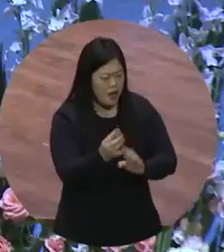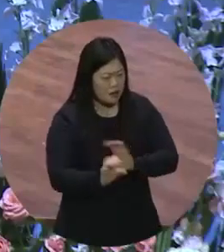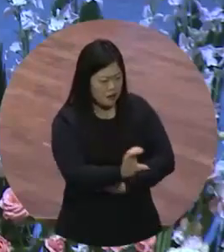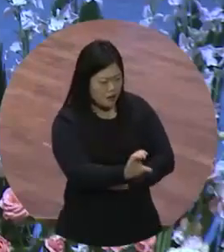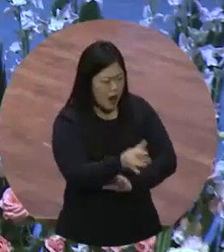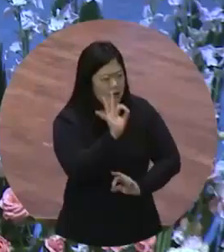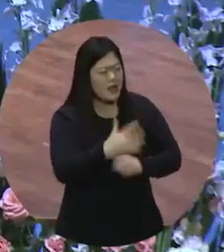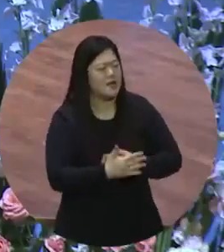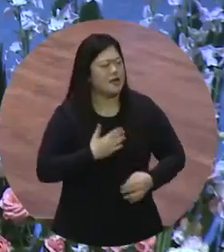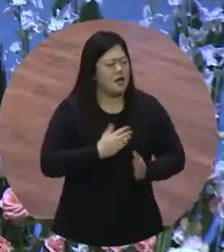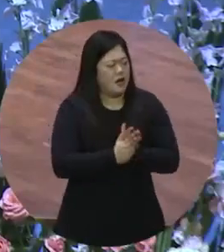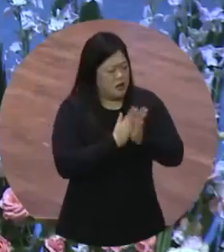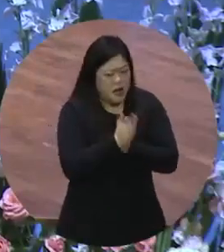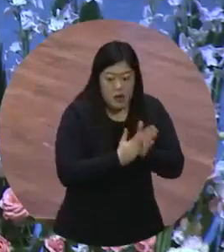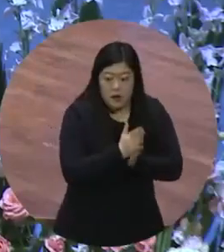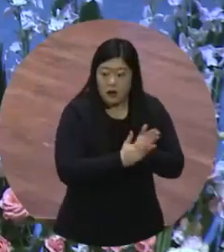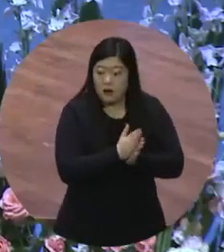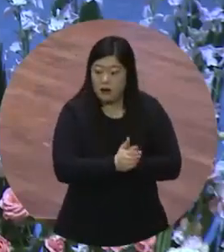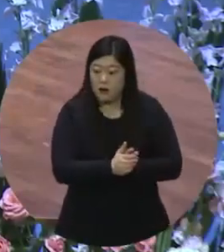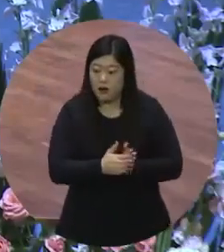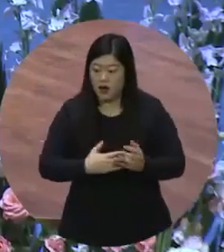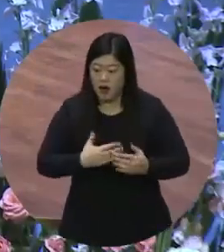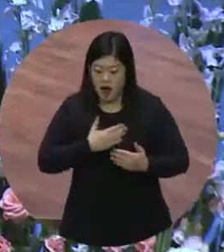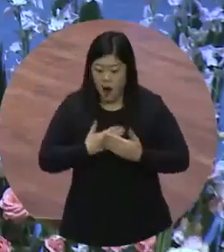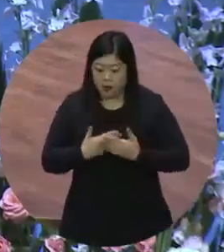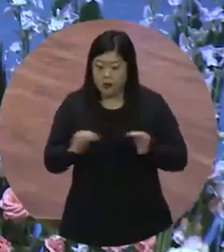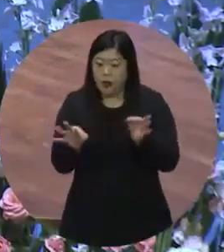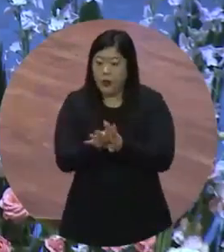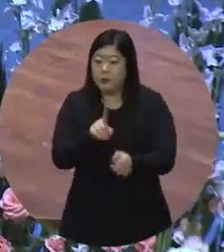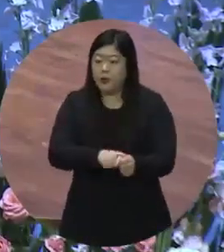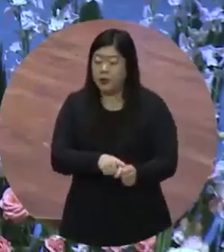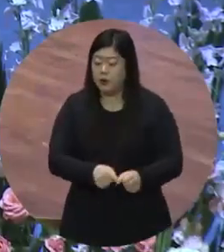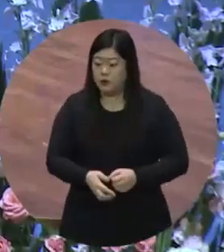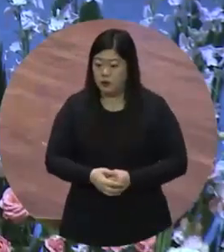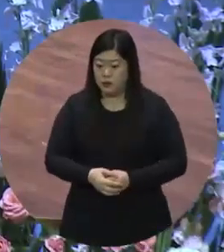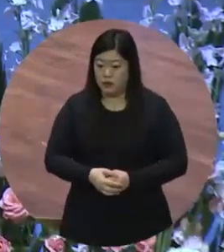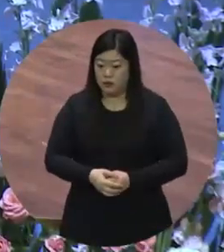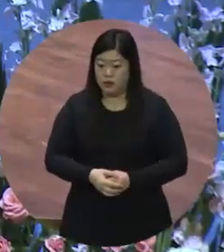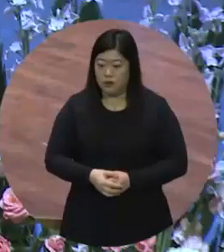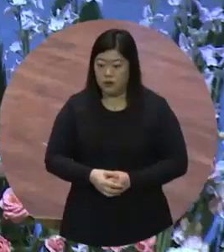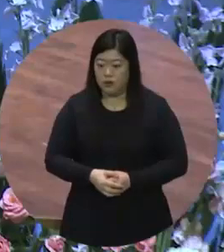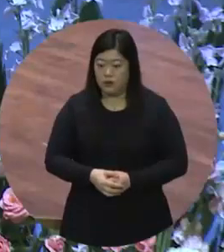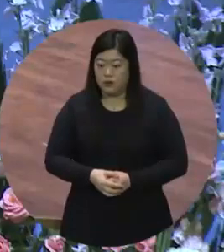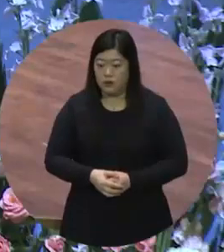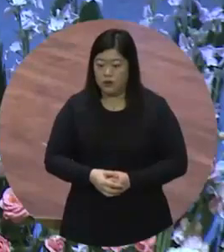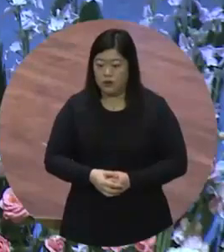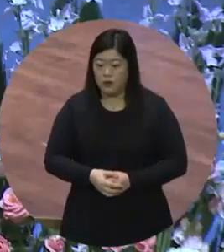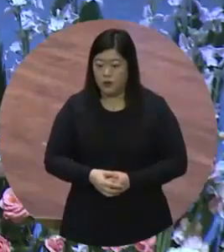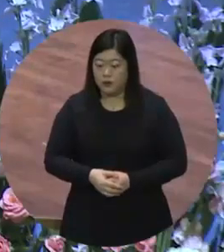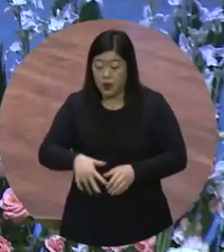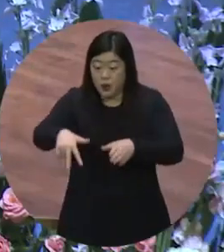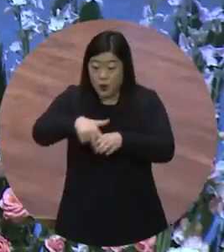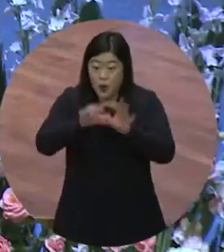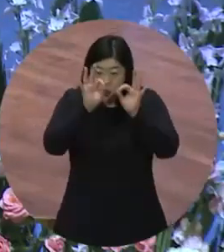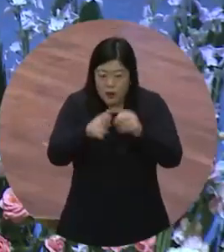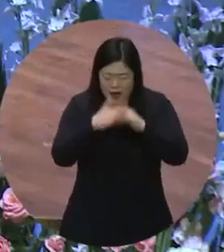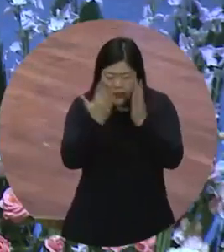그래. 미신 숨겨. 각종 종교는 뭐 좀, 좀, 어디 좀. 그리고 종교는 다